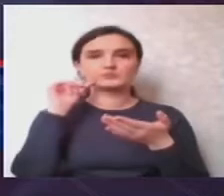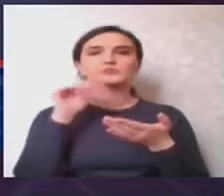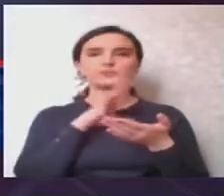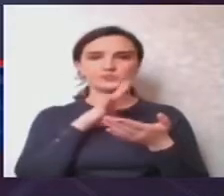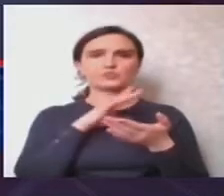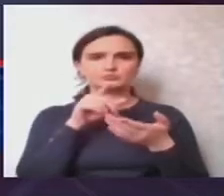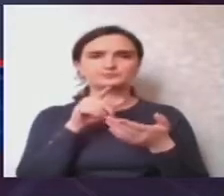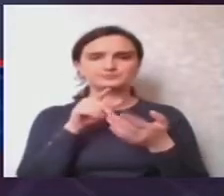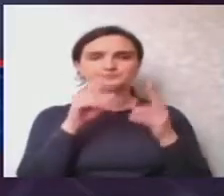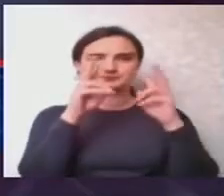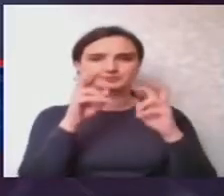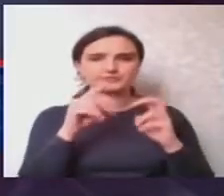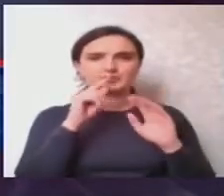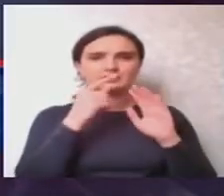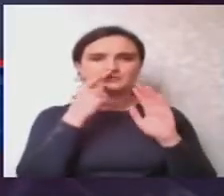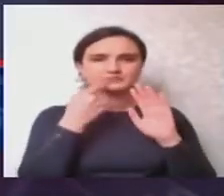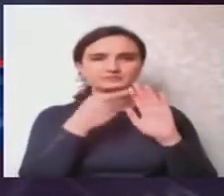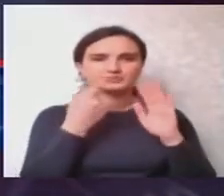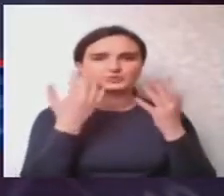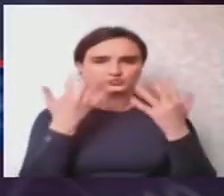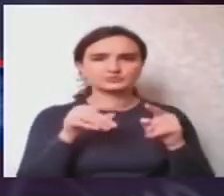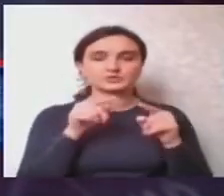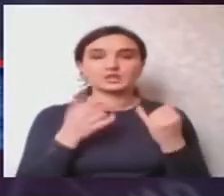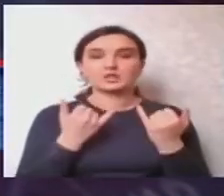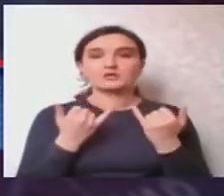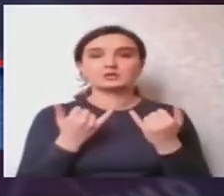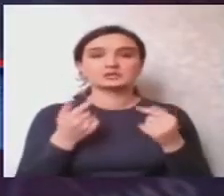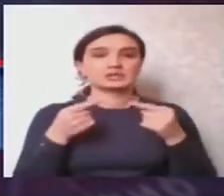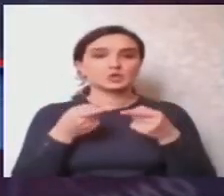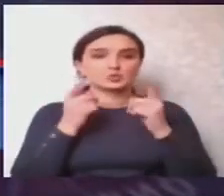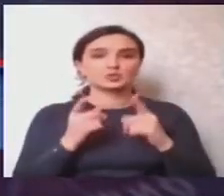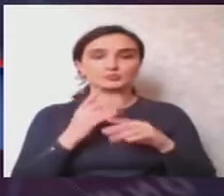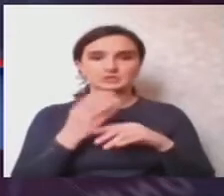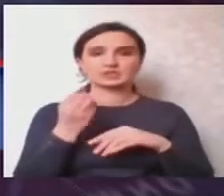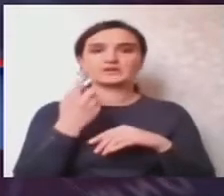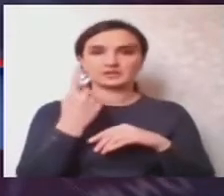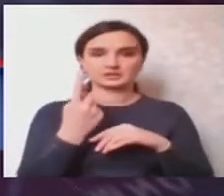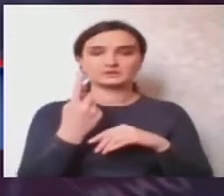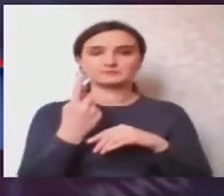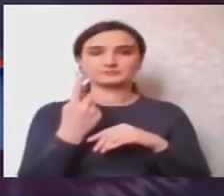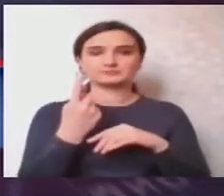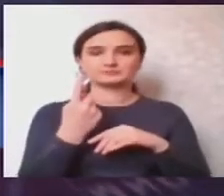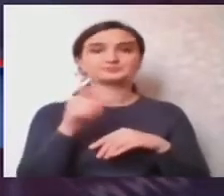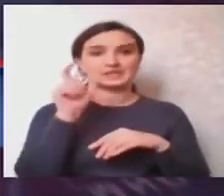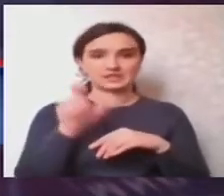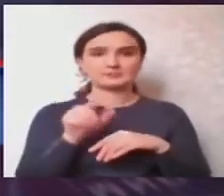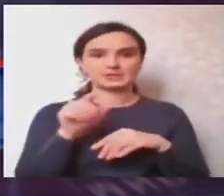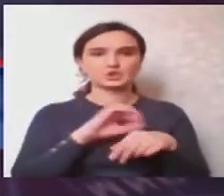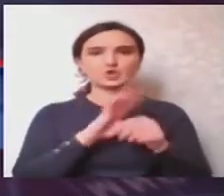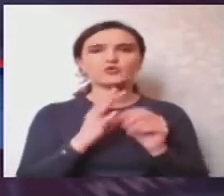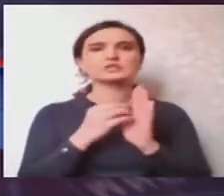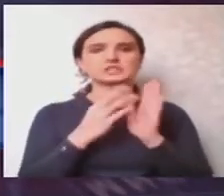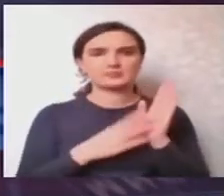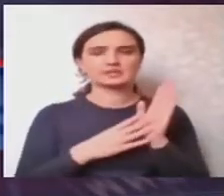რიგი ნიმუშების და აქედან ამ დროისთვის დადასტურებული არის კიდევ ერთი ადამიანი COVID-19-ზე.